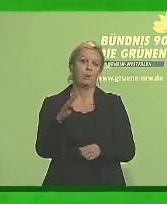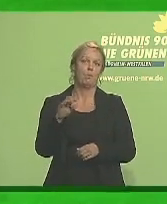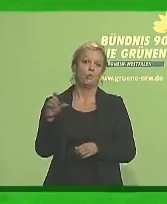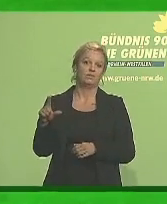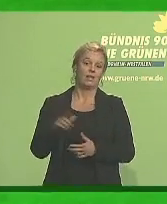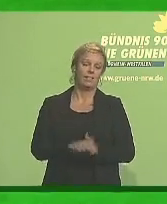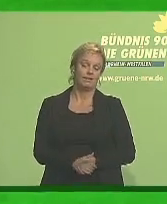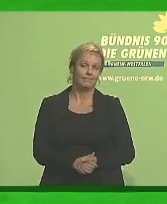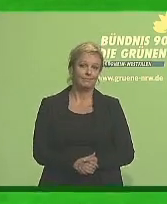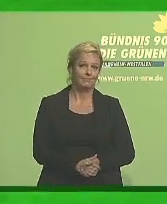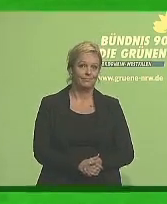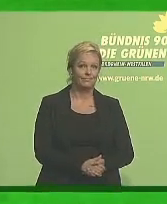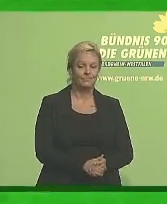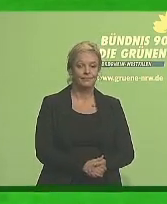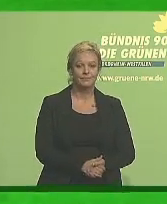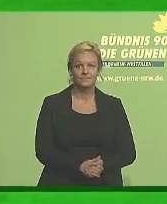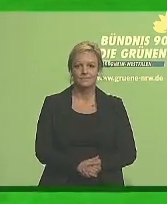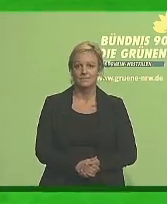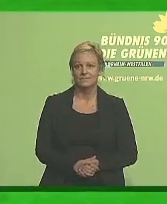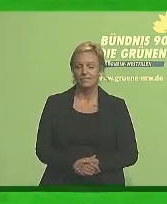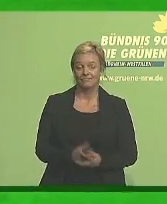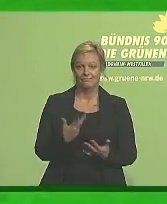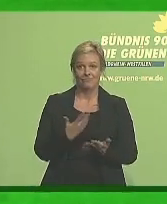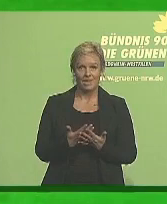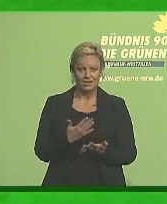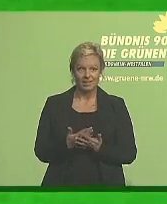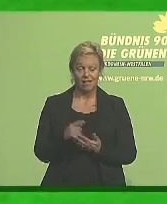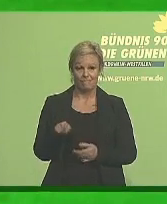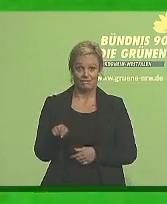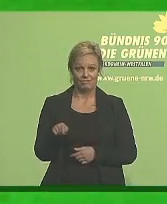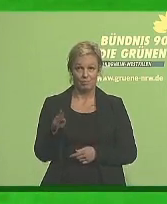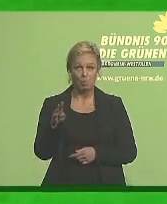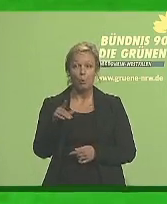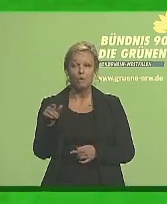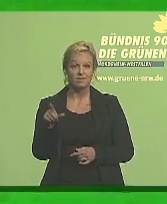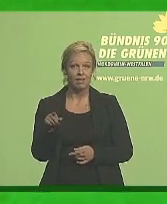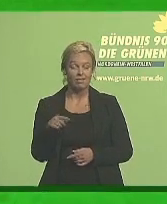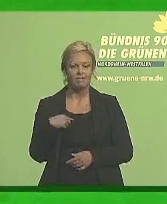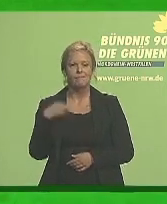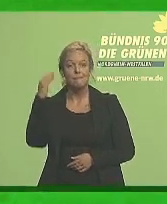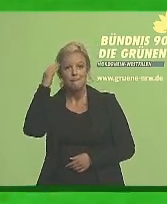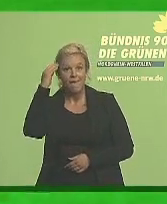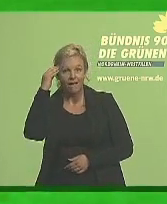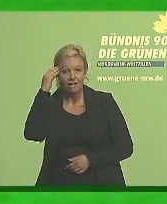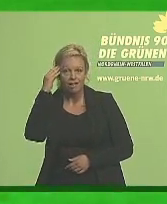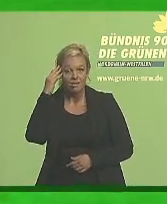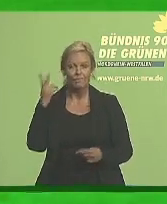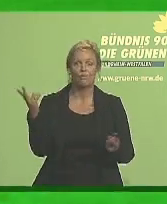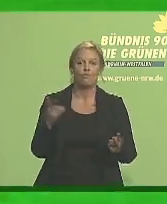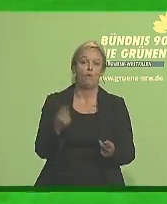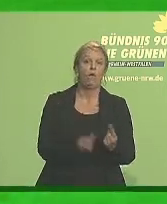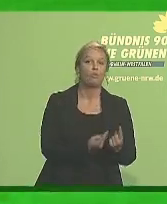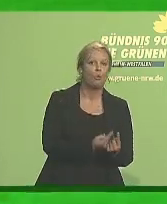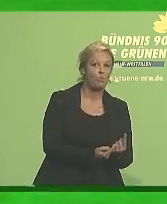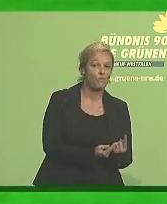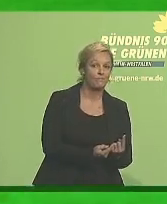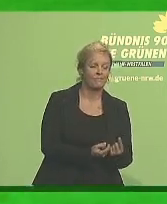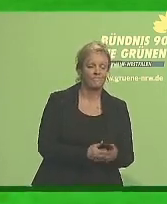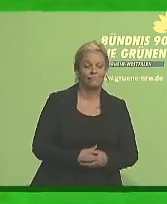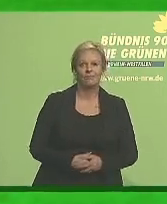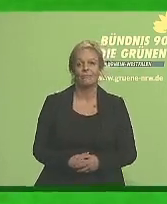gilt eben auch für Brüssel, Merkel oder Grün. Es sind gerade diese